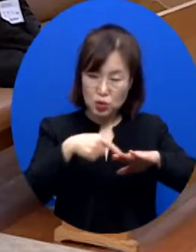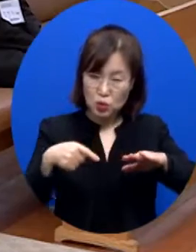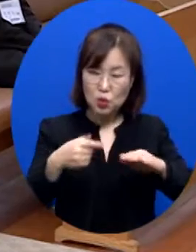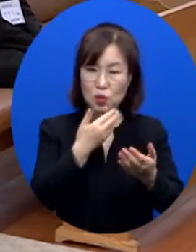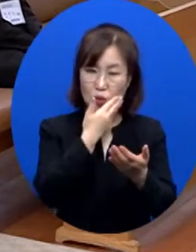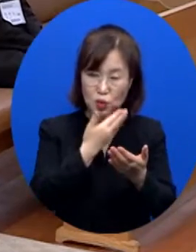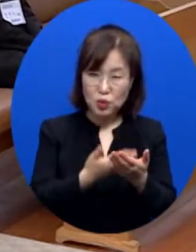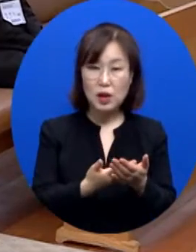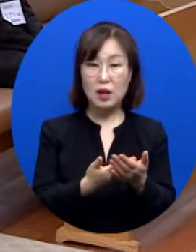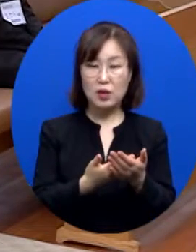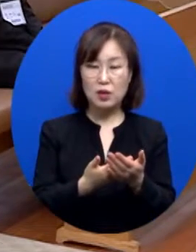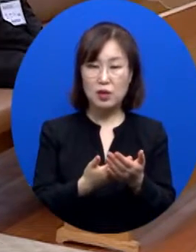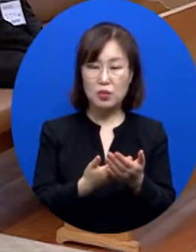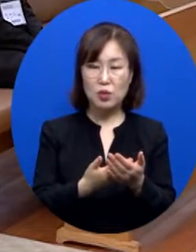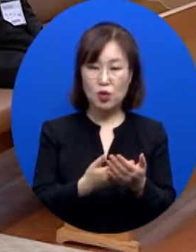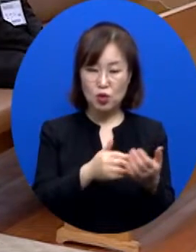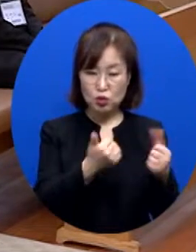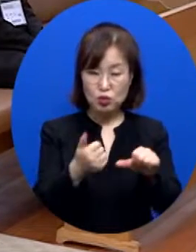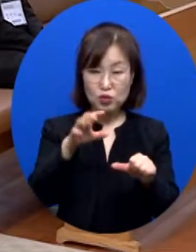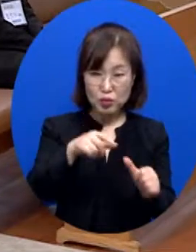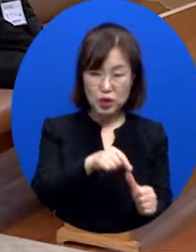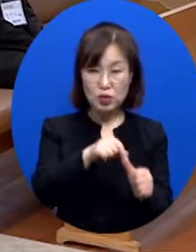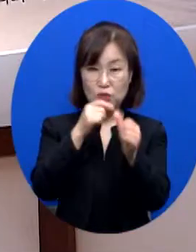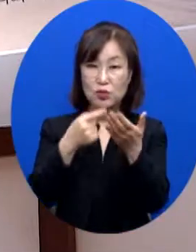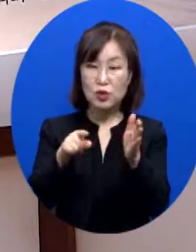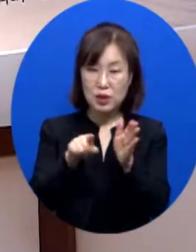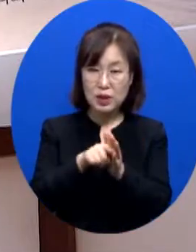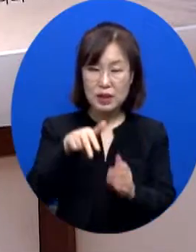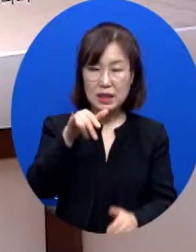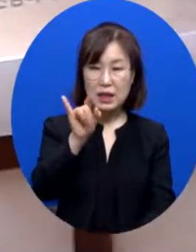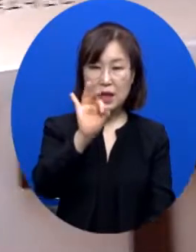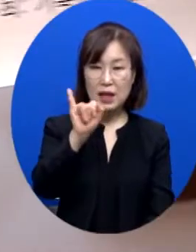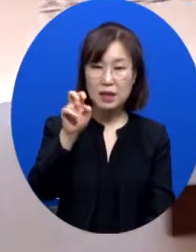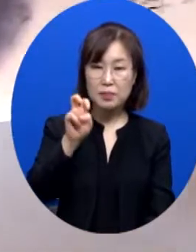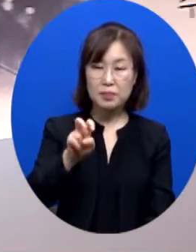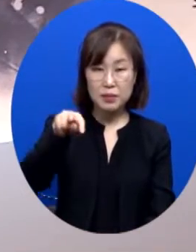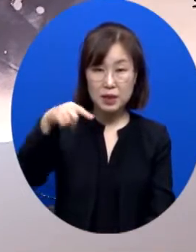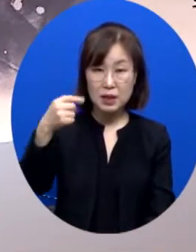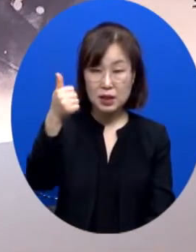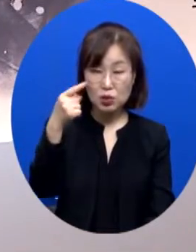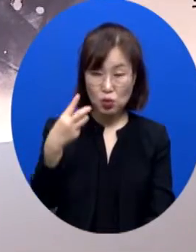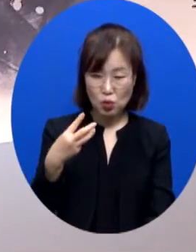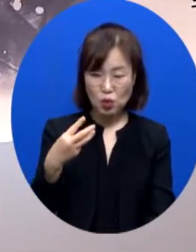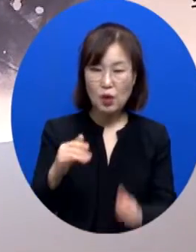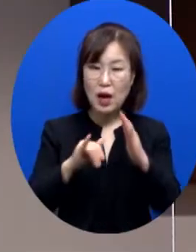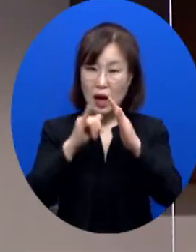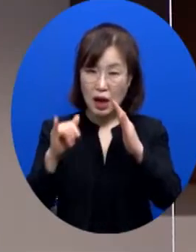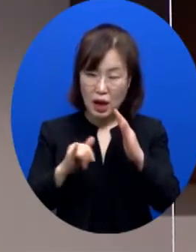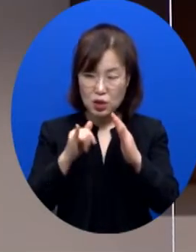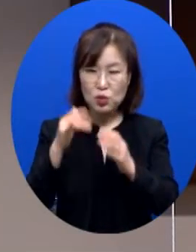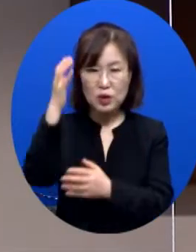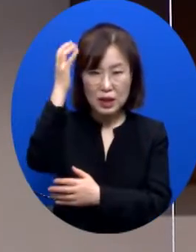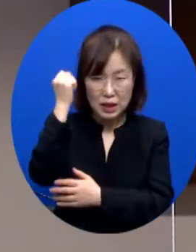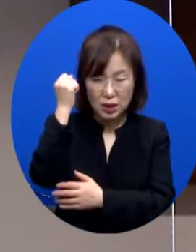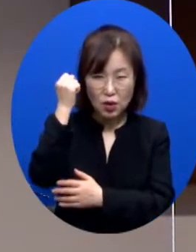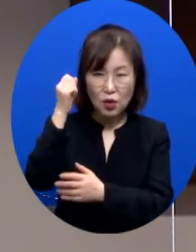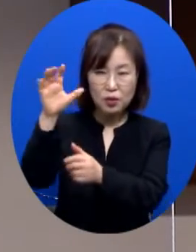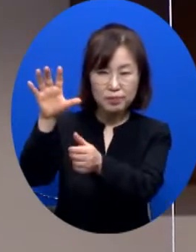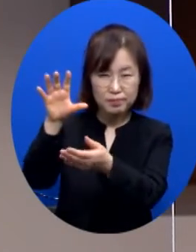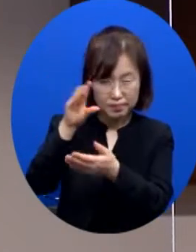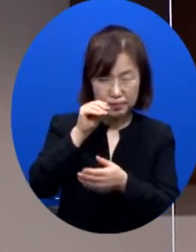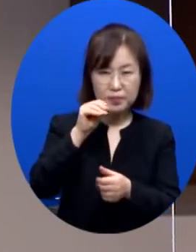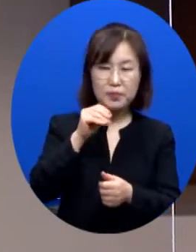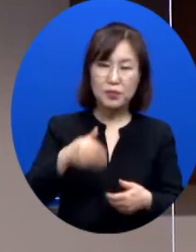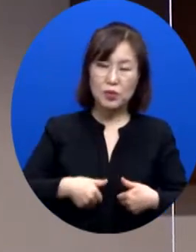지역이며 죄와 죽음에서 건져 내고 자 헌신한 재임 쏘울과 그 가족을 기억하고 숭고한 가치를 개수 내야한다고 범려